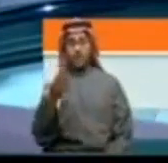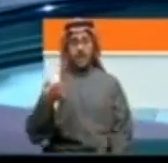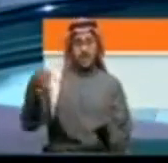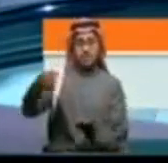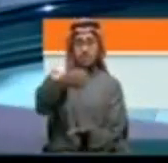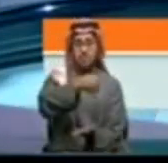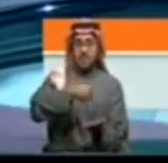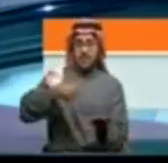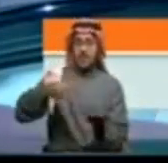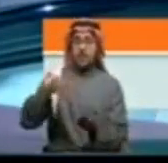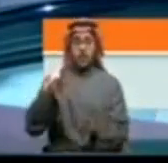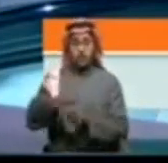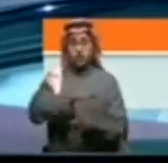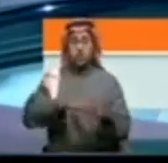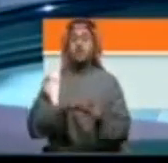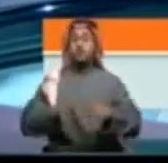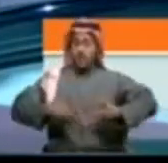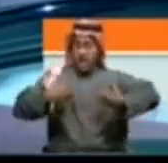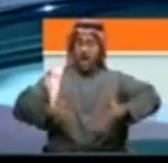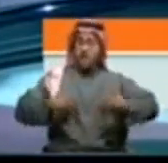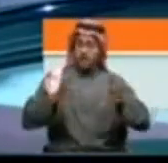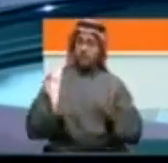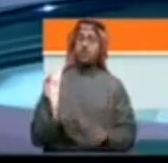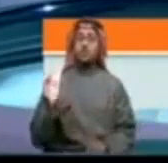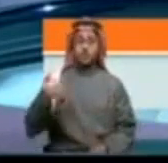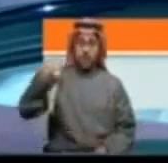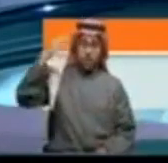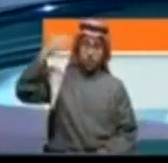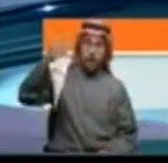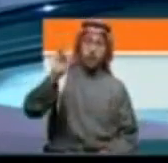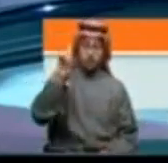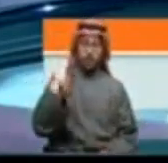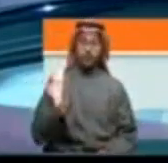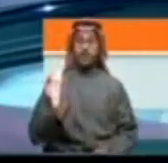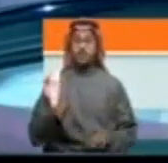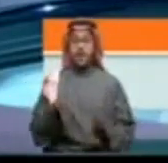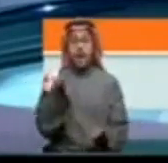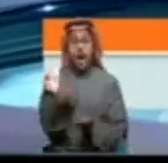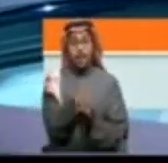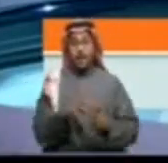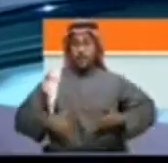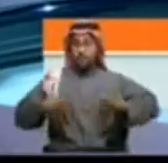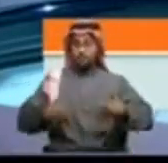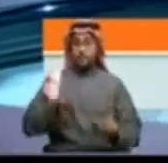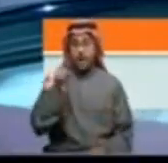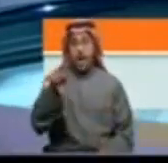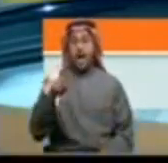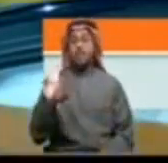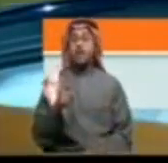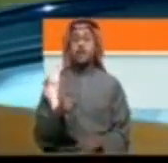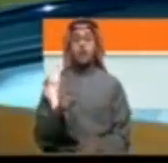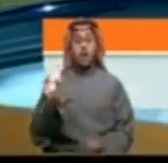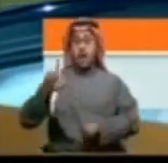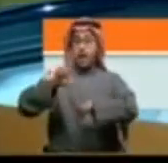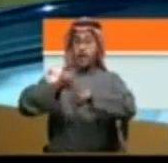المملكة لاحتضان المجمعات الترفيهية المتخصصة خلال الفترة المقبلة. وأوضح داود أن تلك